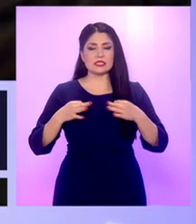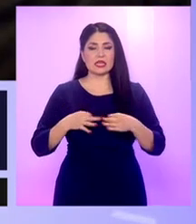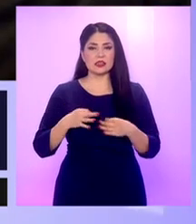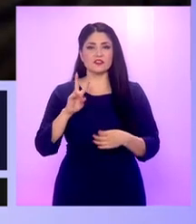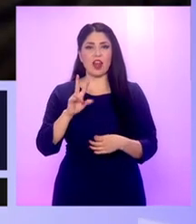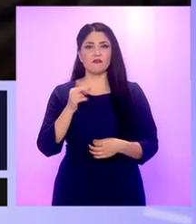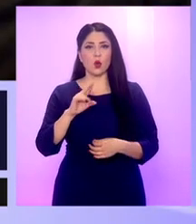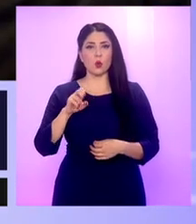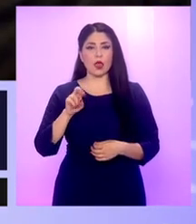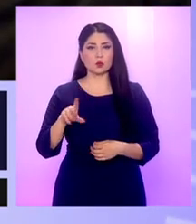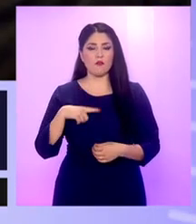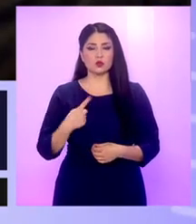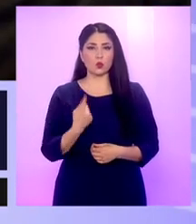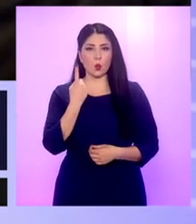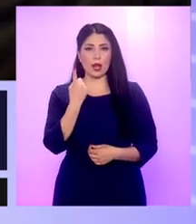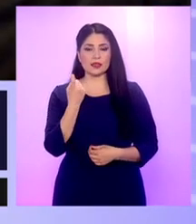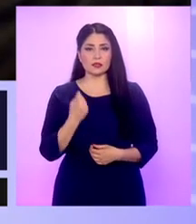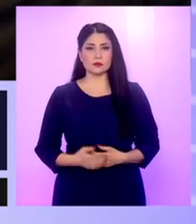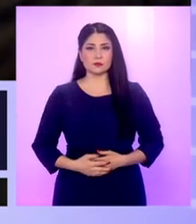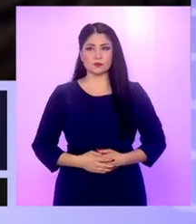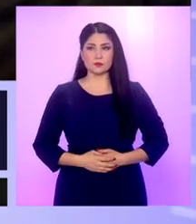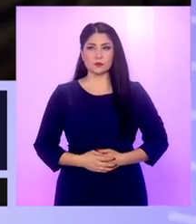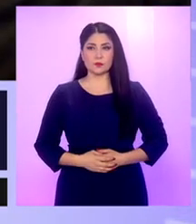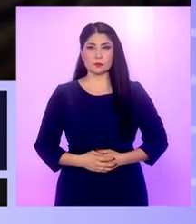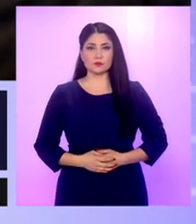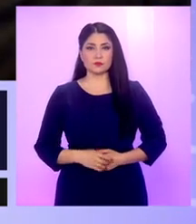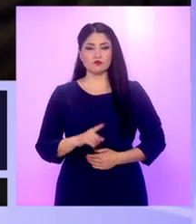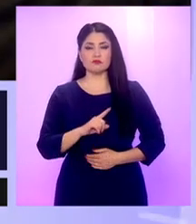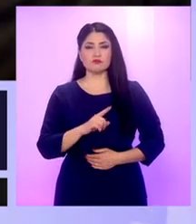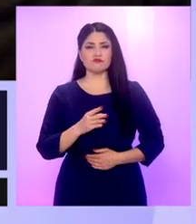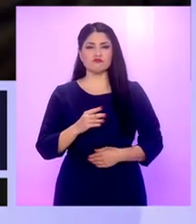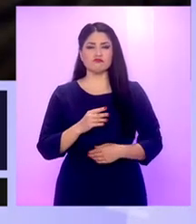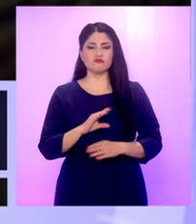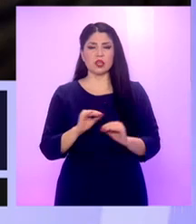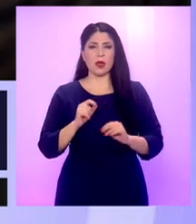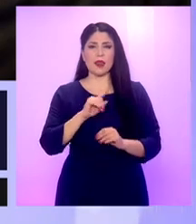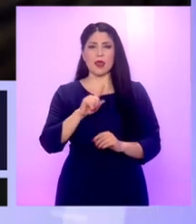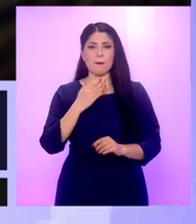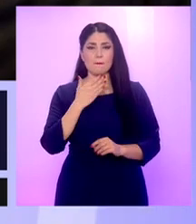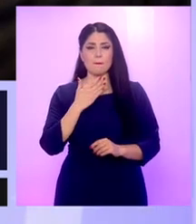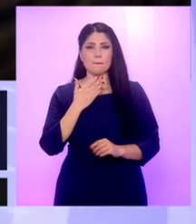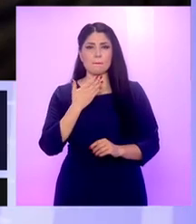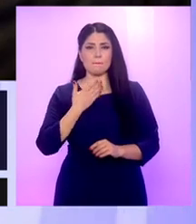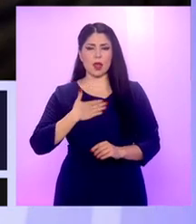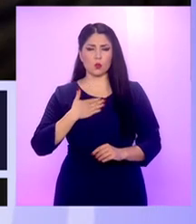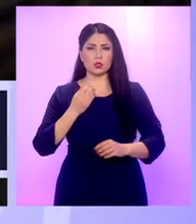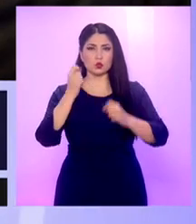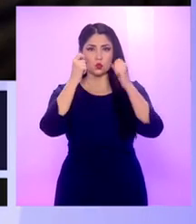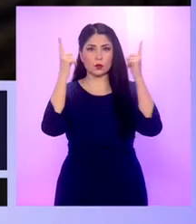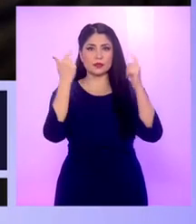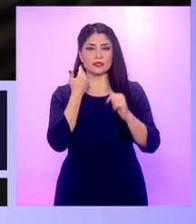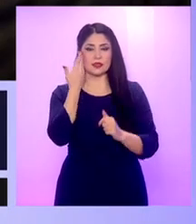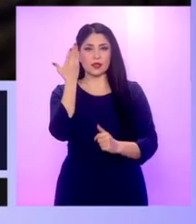fost una dintre cele mai neplăcute surprize de